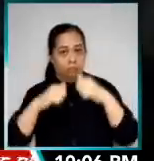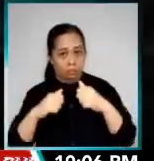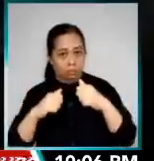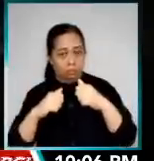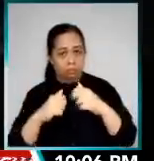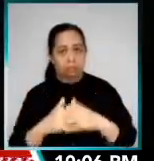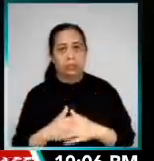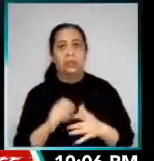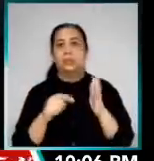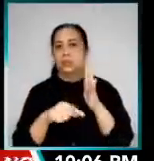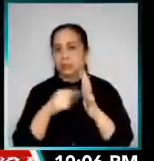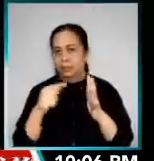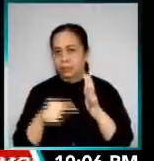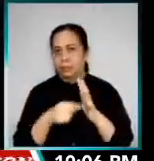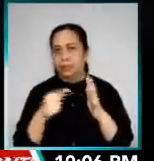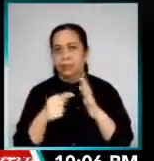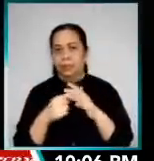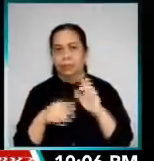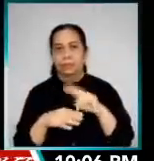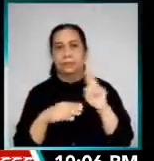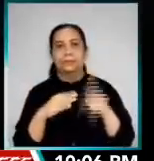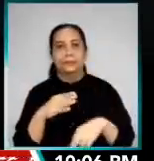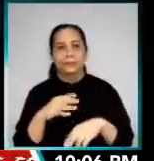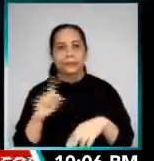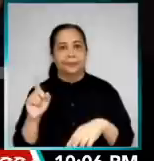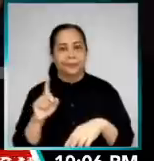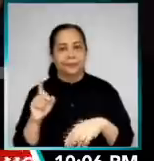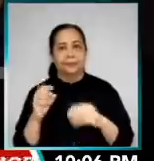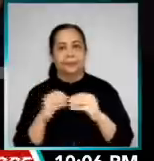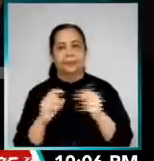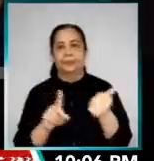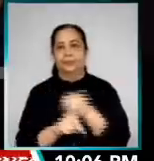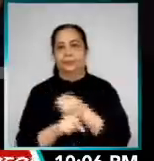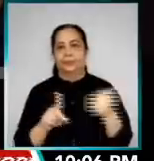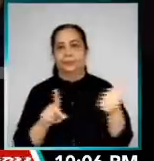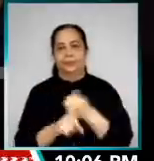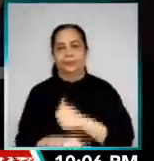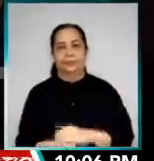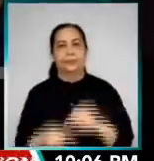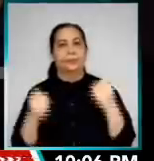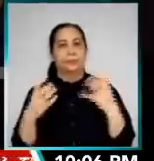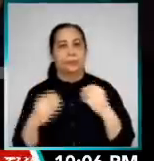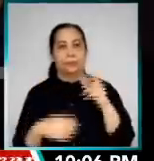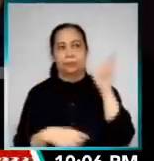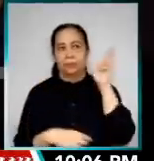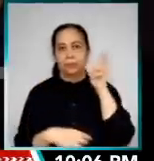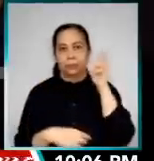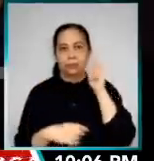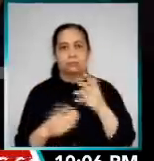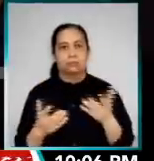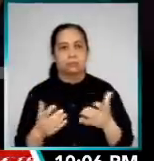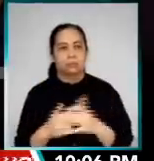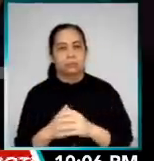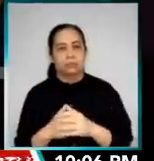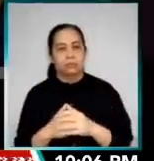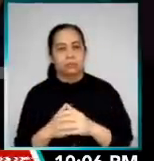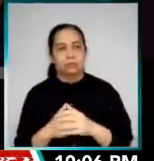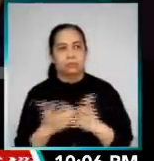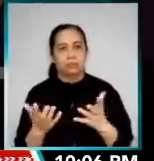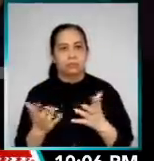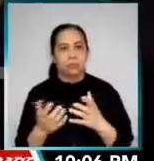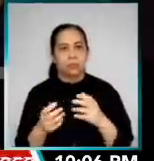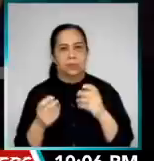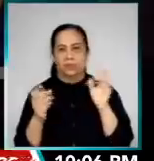Minsan, nagre-resulta raw ito sa pang-aabuso. Marami ka narinig ng mga horror stories na